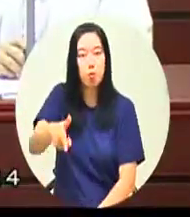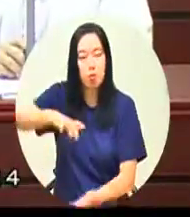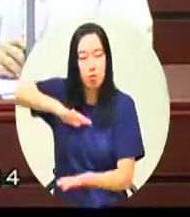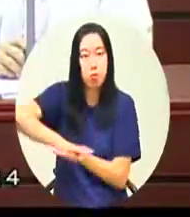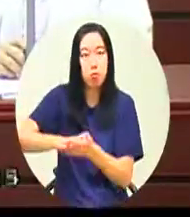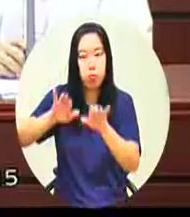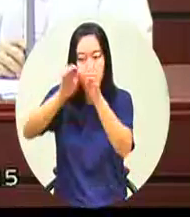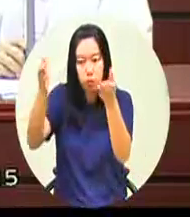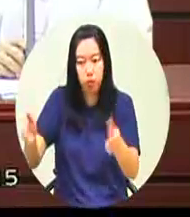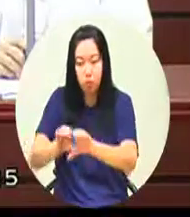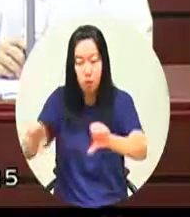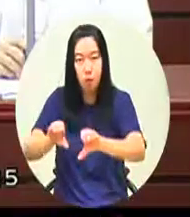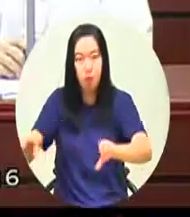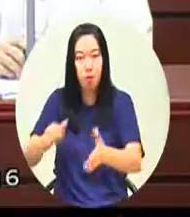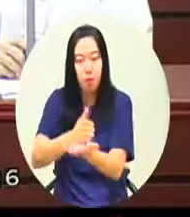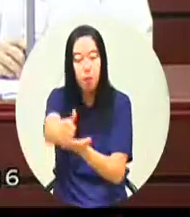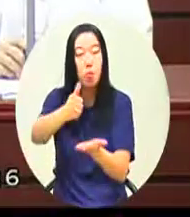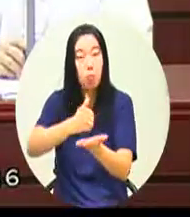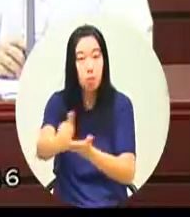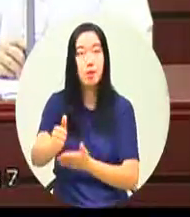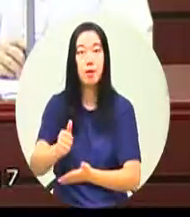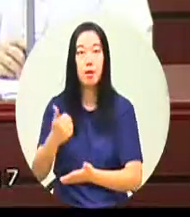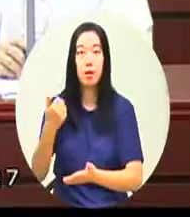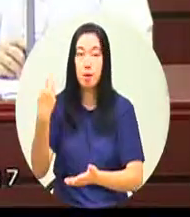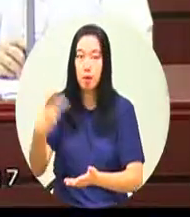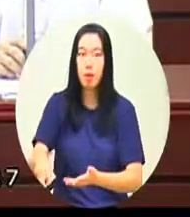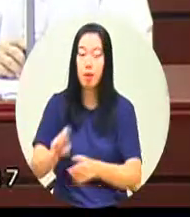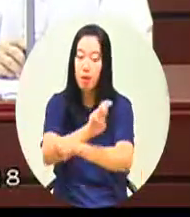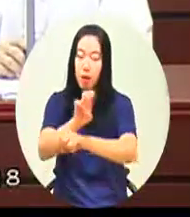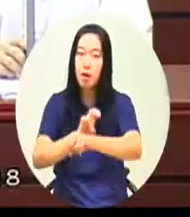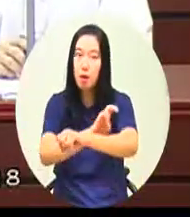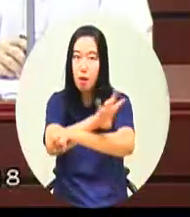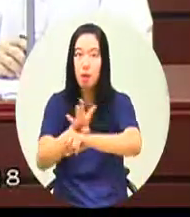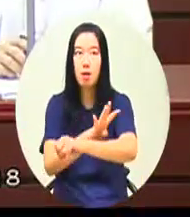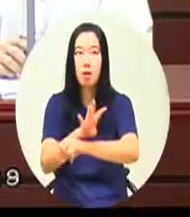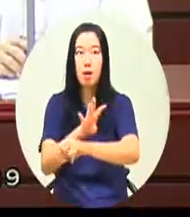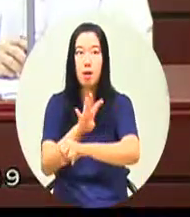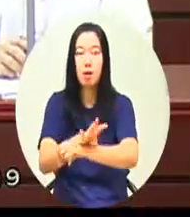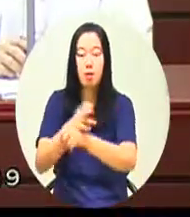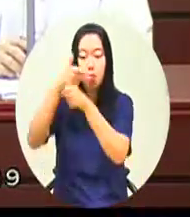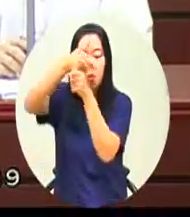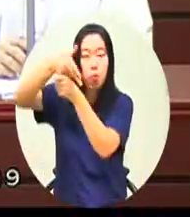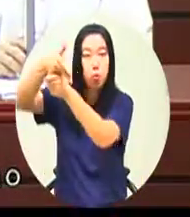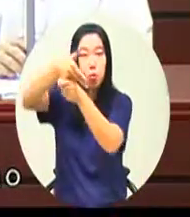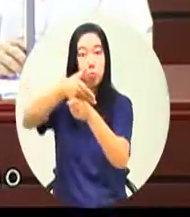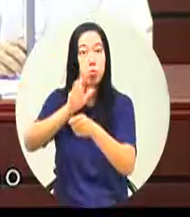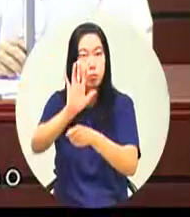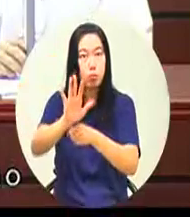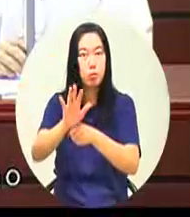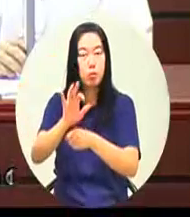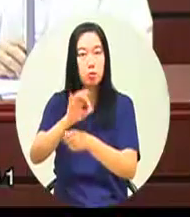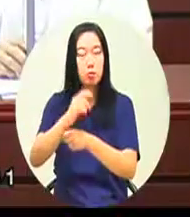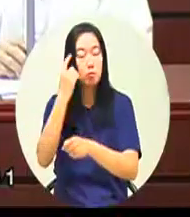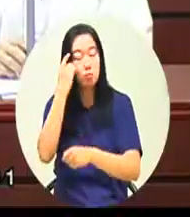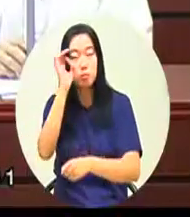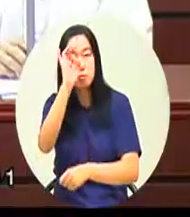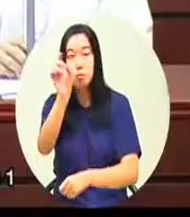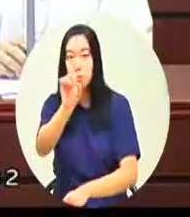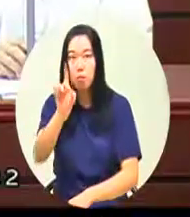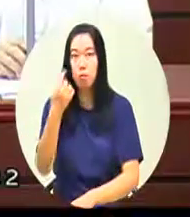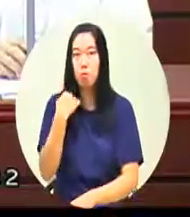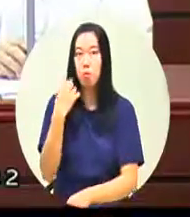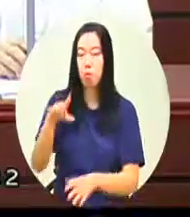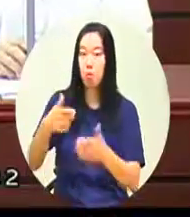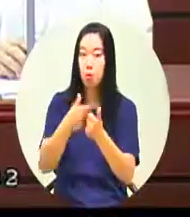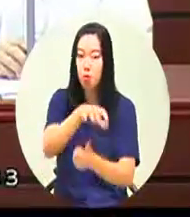把它送出去。那我们也有24小时的这一个录影监测，那想要看哪一段，我们在地方说明会都有